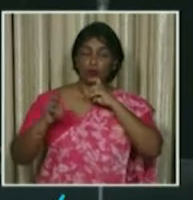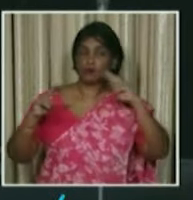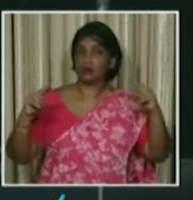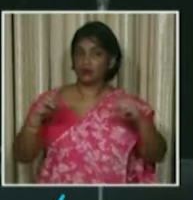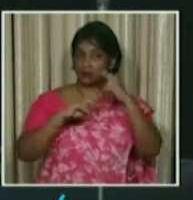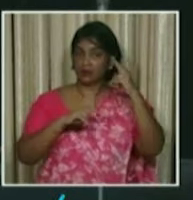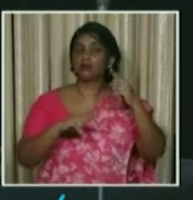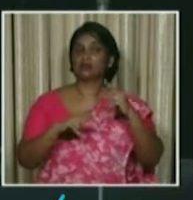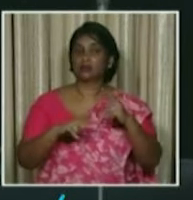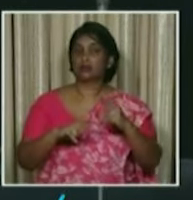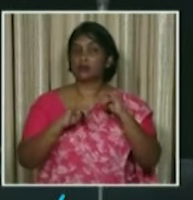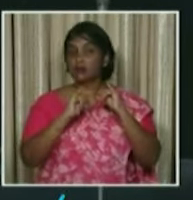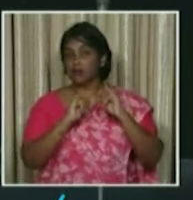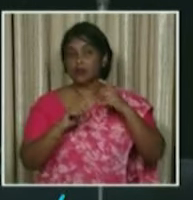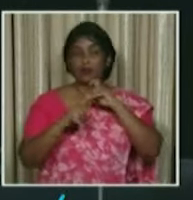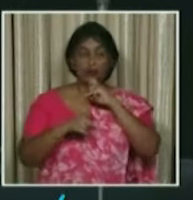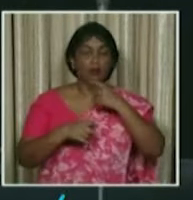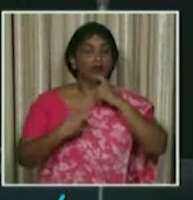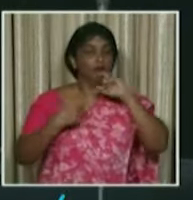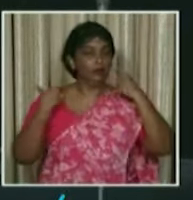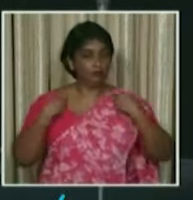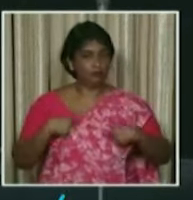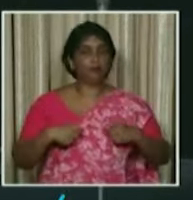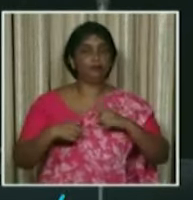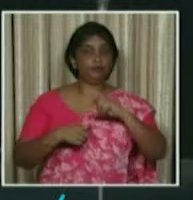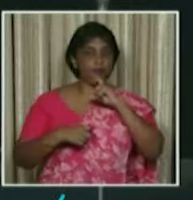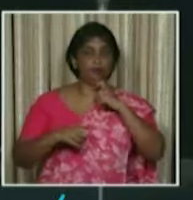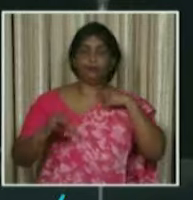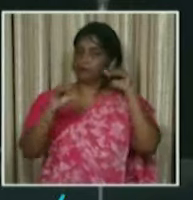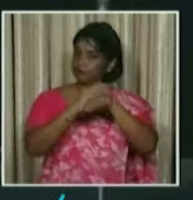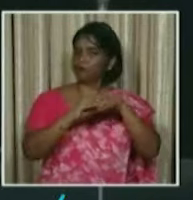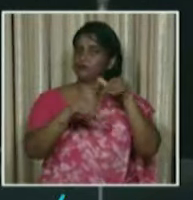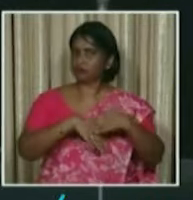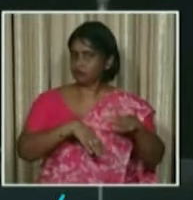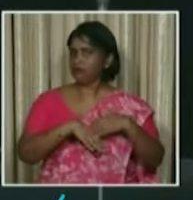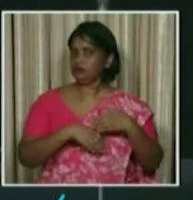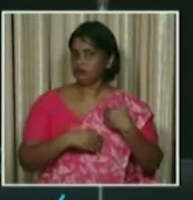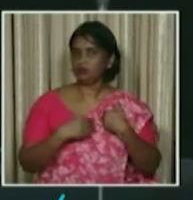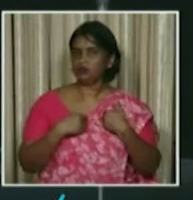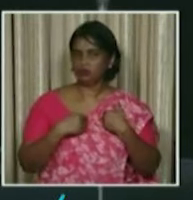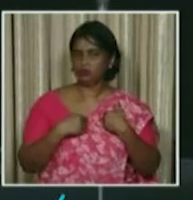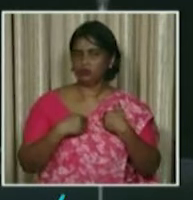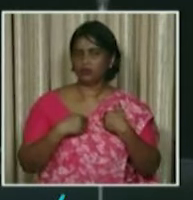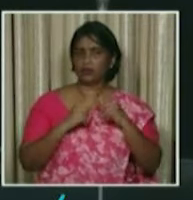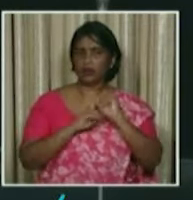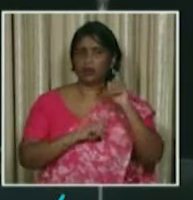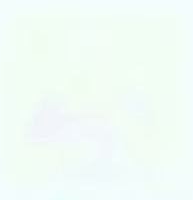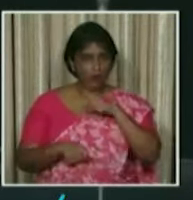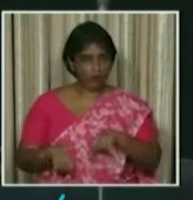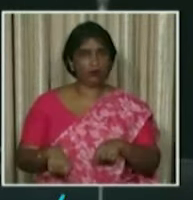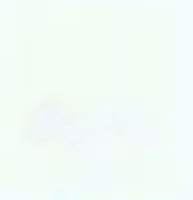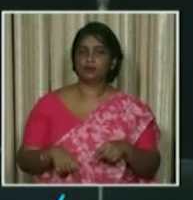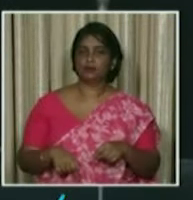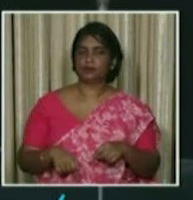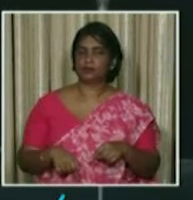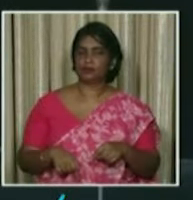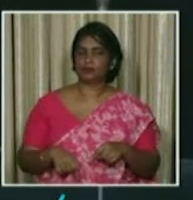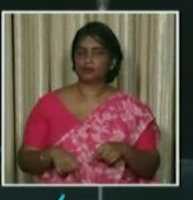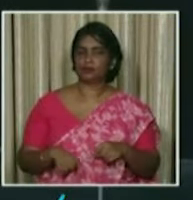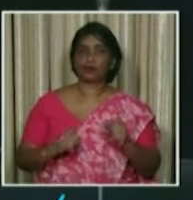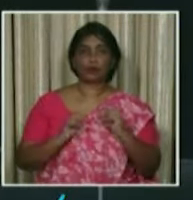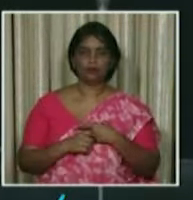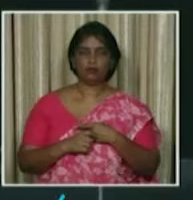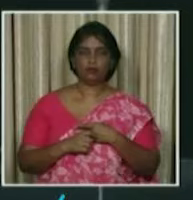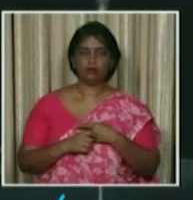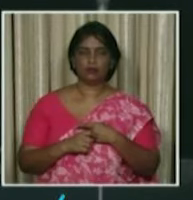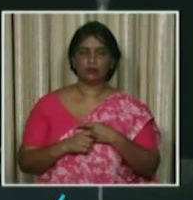අධික අපරාධ පිළිබඳ නීතිඥයෙක් හැටියට ප්‍රසිද්ධ නඩු විභාග දෙකකම කතා කරලා තියෙනවා නීතිකරුවන්ට. එකක් මේ පාර්ලිමේන්තුවේ බෝම්බ ගහපු නඩු. දෙක පුංචිපරැල්ල පාසල්